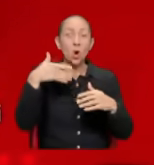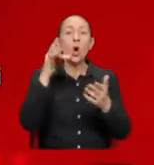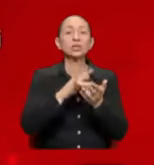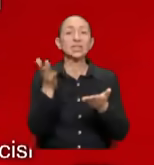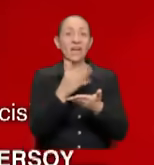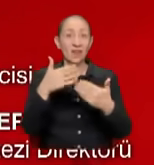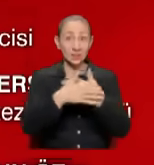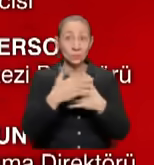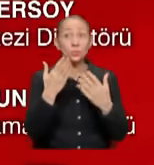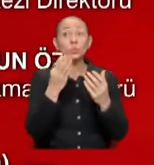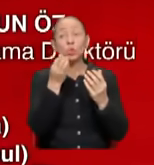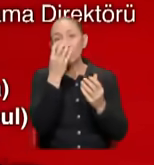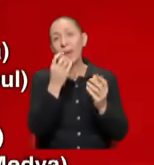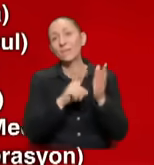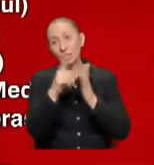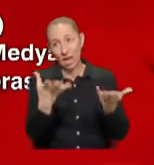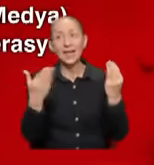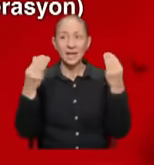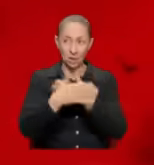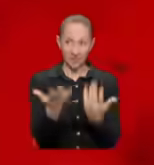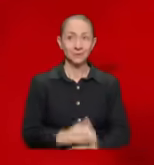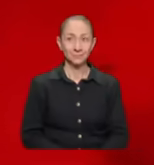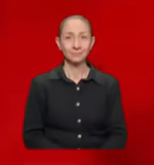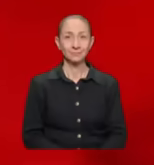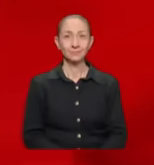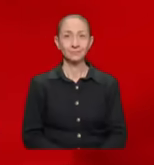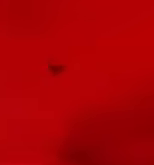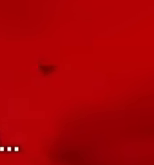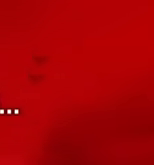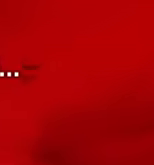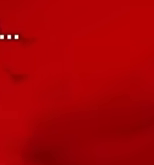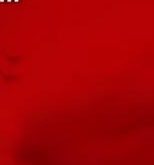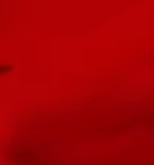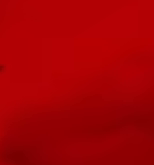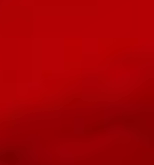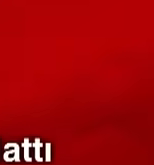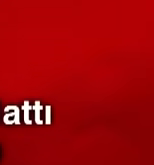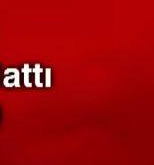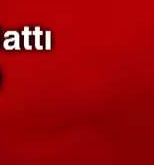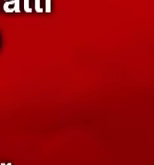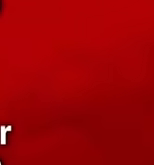akşamı, unutmayın. Gülbin'e de başarılar dilerim. İyi akşamlar. Ezilir yerler